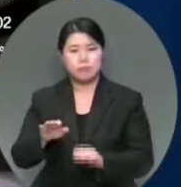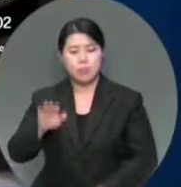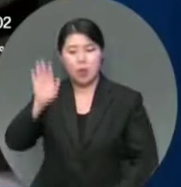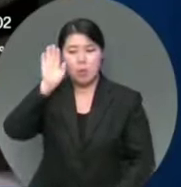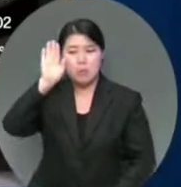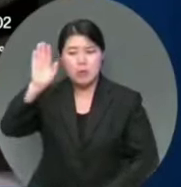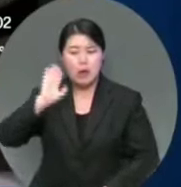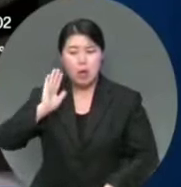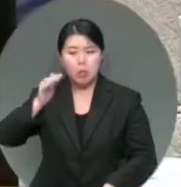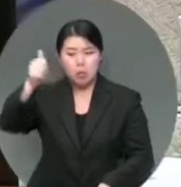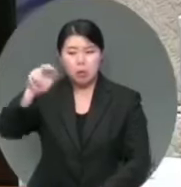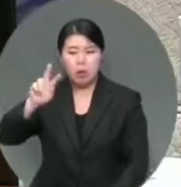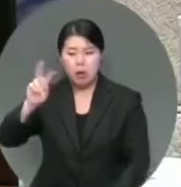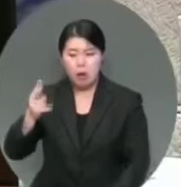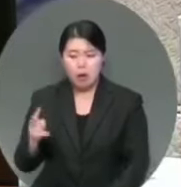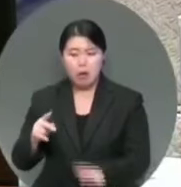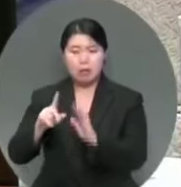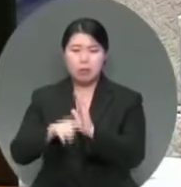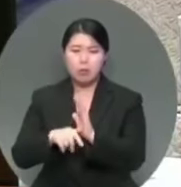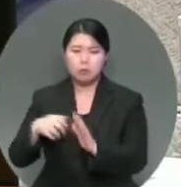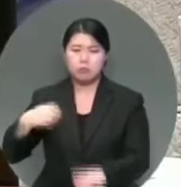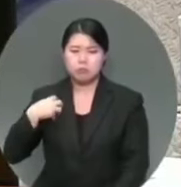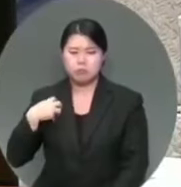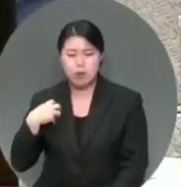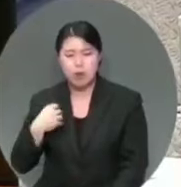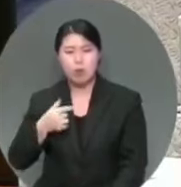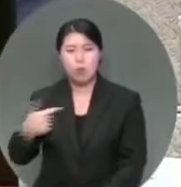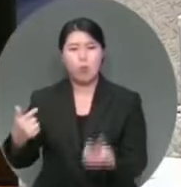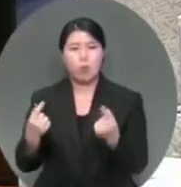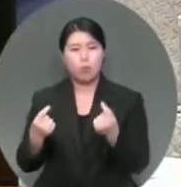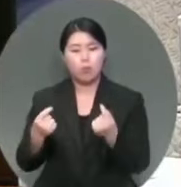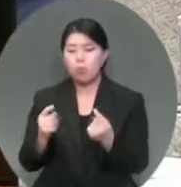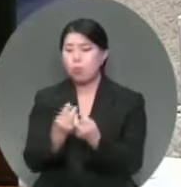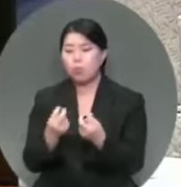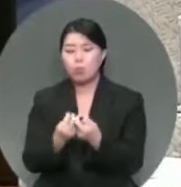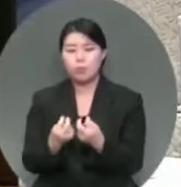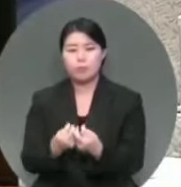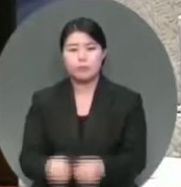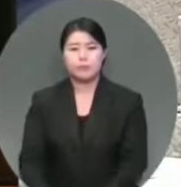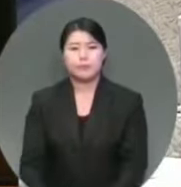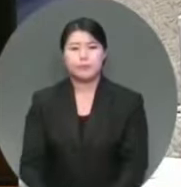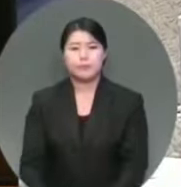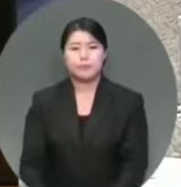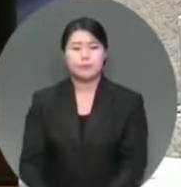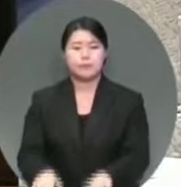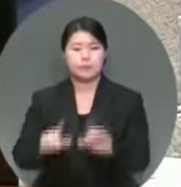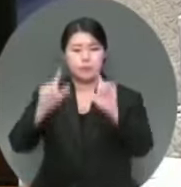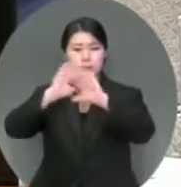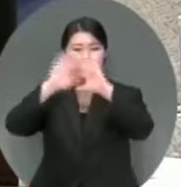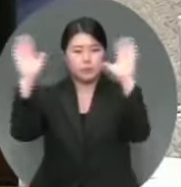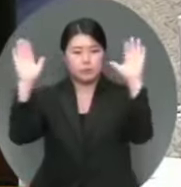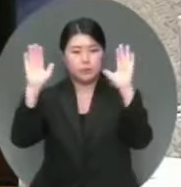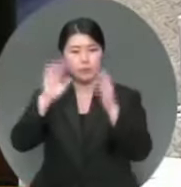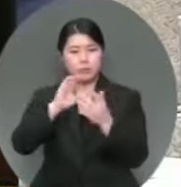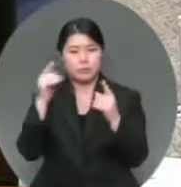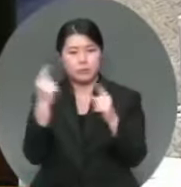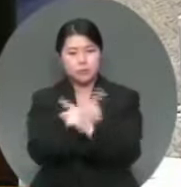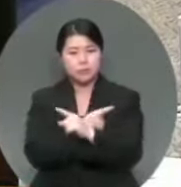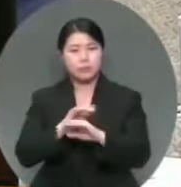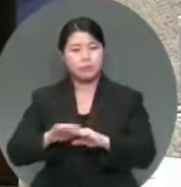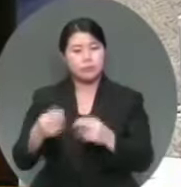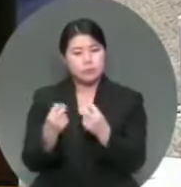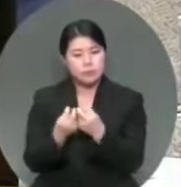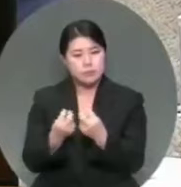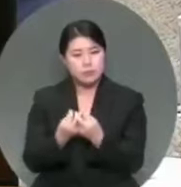정권에 대해서 엄청난 큰 부담인데요. 이거 어떻게 하실 겁니까? 예, 저희도 뭐 기후 변화 대응 해야 된다, 탄소